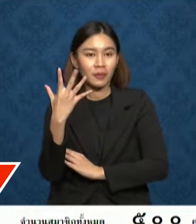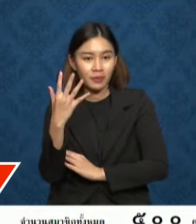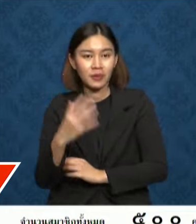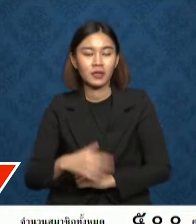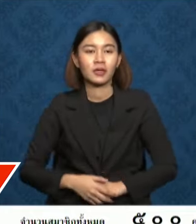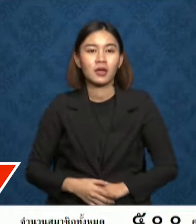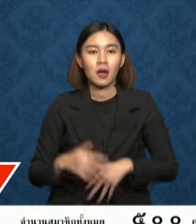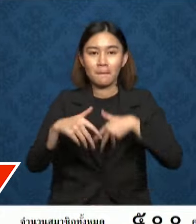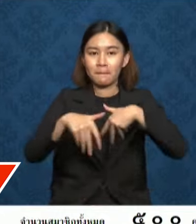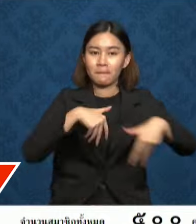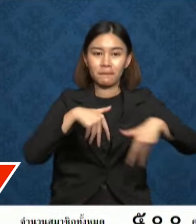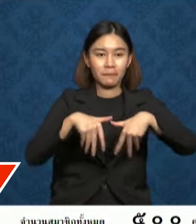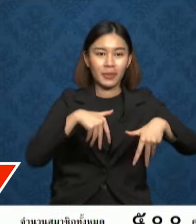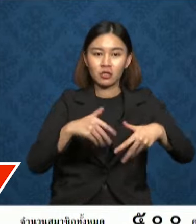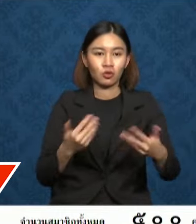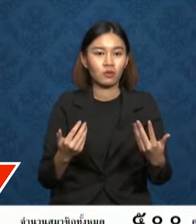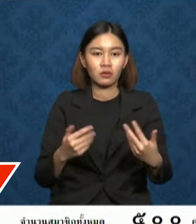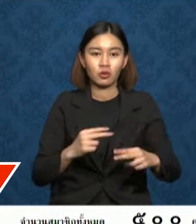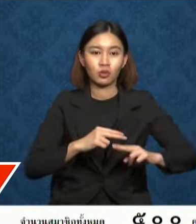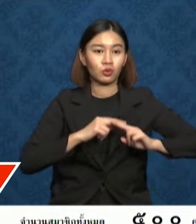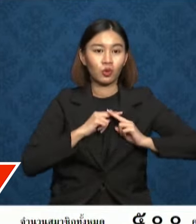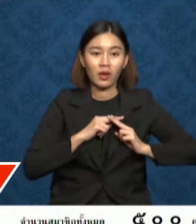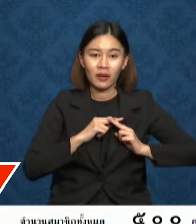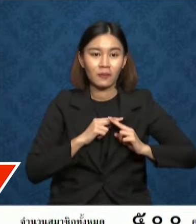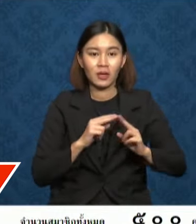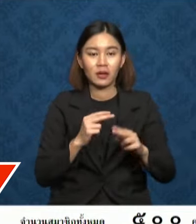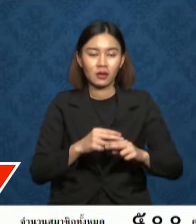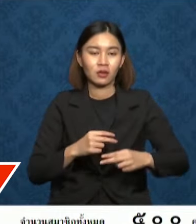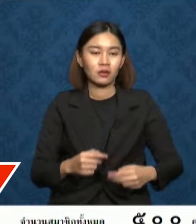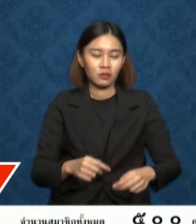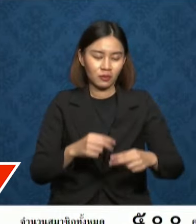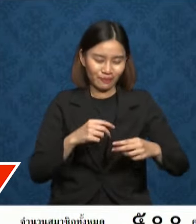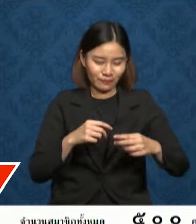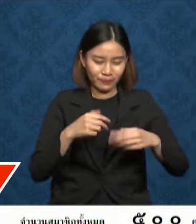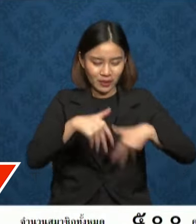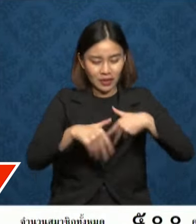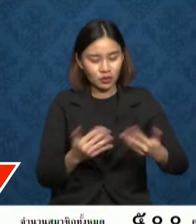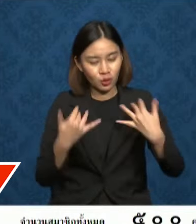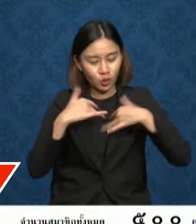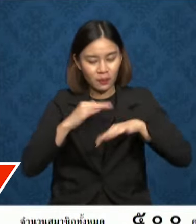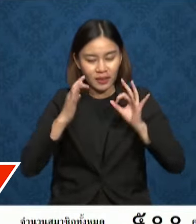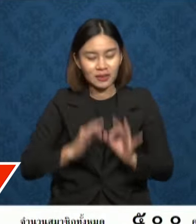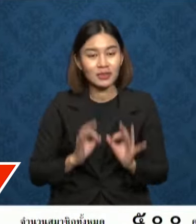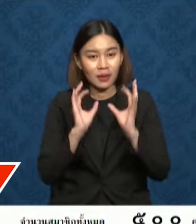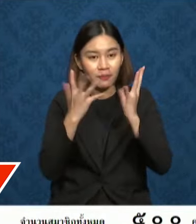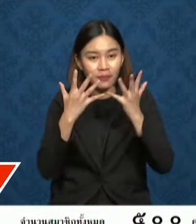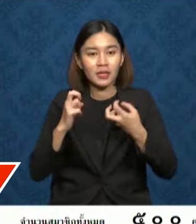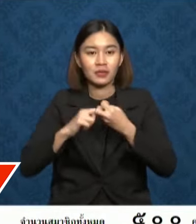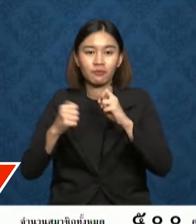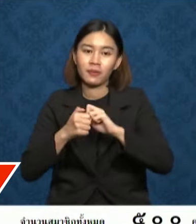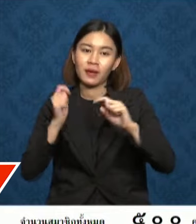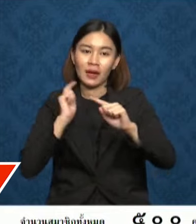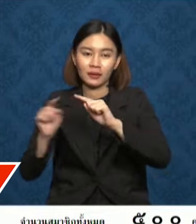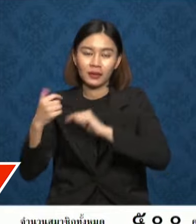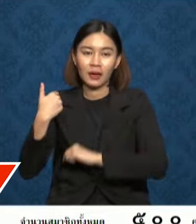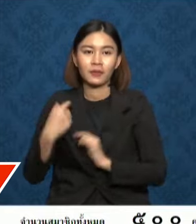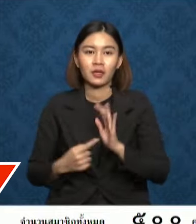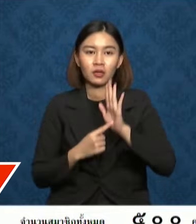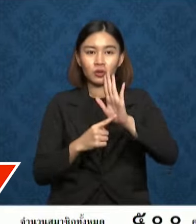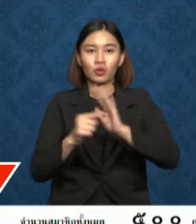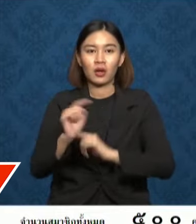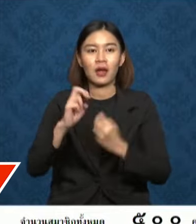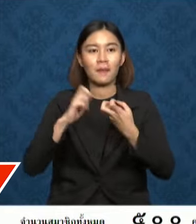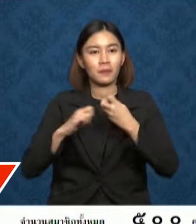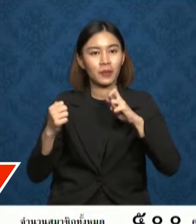าดอนาจประชาชนไม่เคยเปตัวเอกในสม Labour การตบสนใจครับนอกจนี้ยมปัหาอีกหลายอย่างครับอาทีเช่น